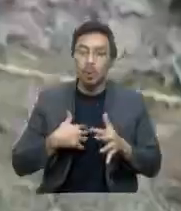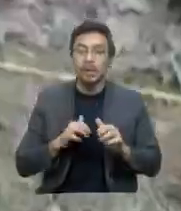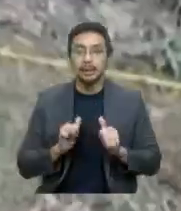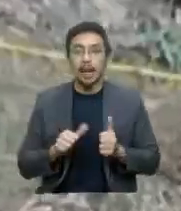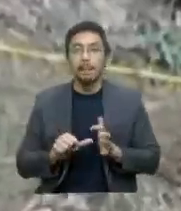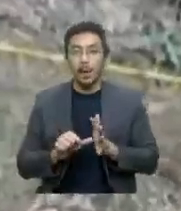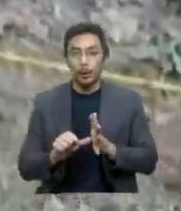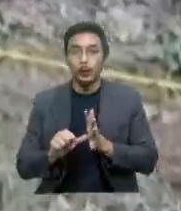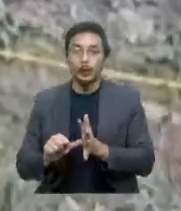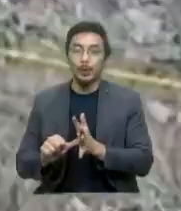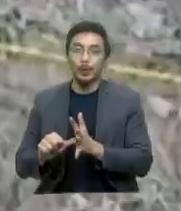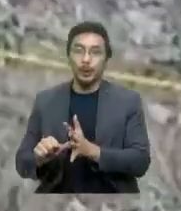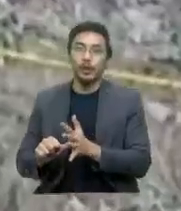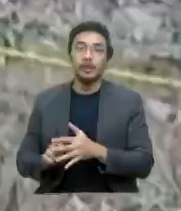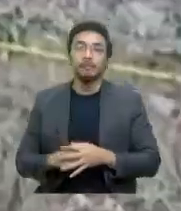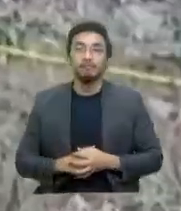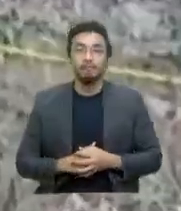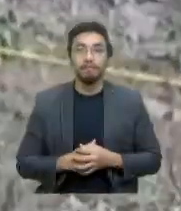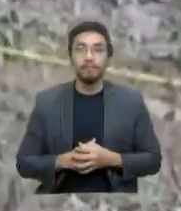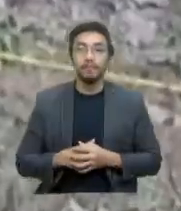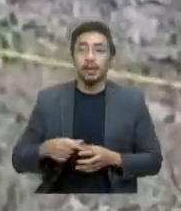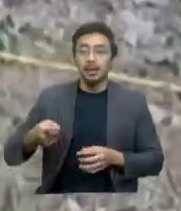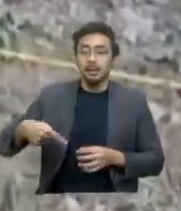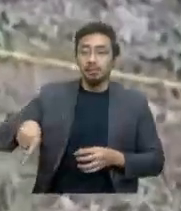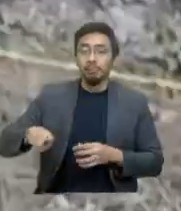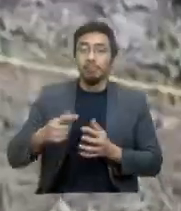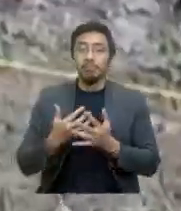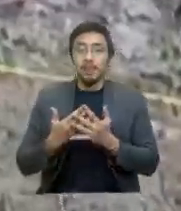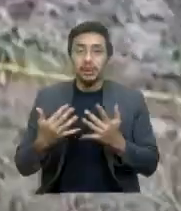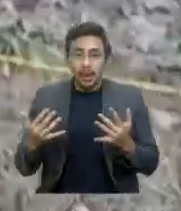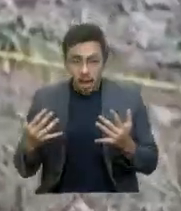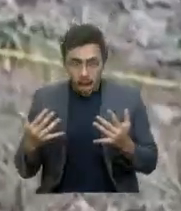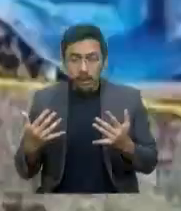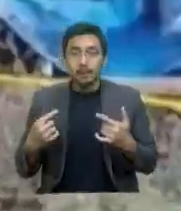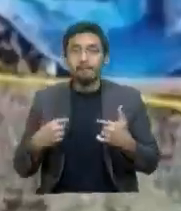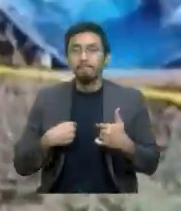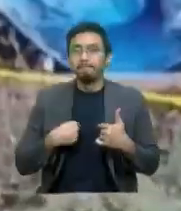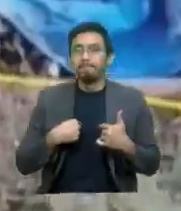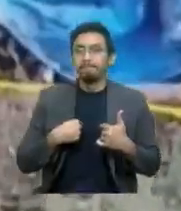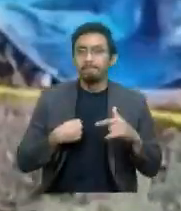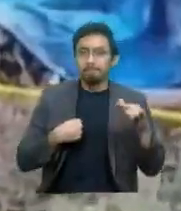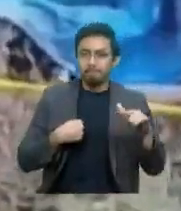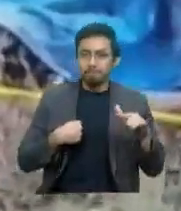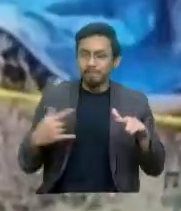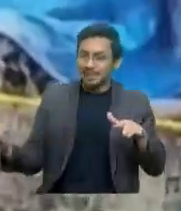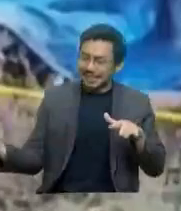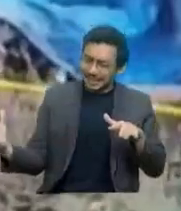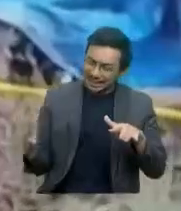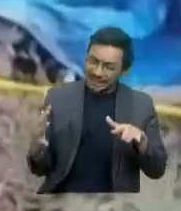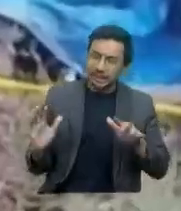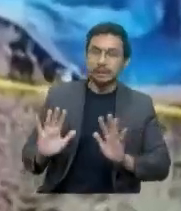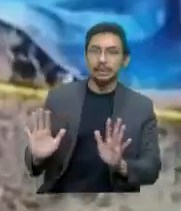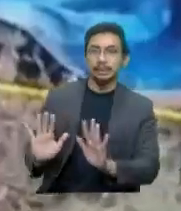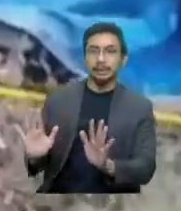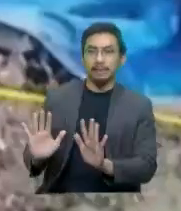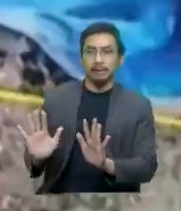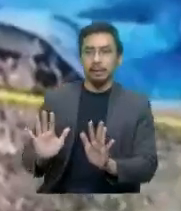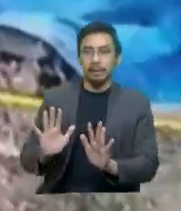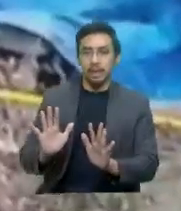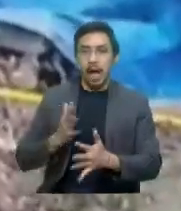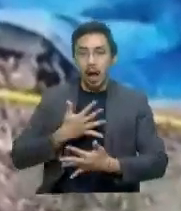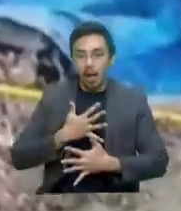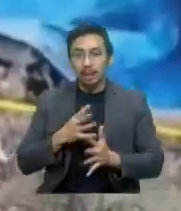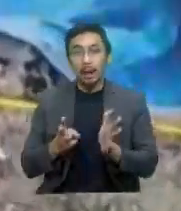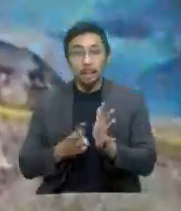Masyarakat diimbau tidak mendekat ke bangkai pesawat bila belum ada perintah dari otoritas terkait karena dikhawatirkan terjadi hal yang tidak diinginkan bersama.